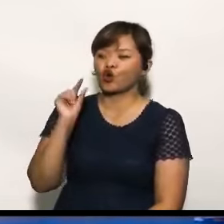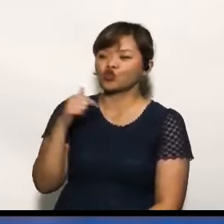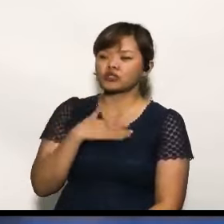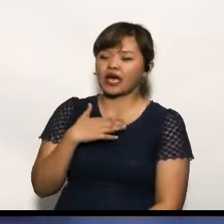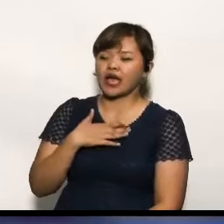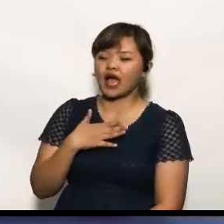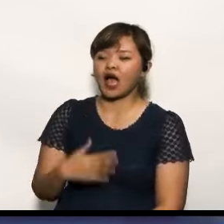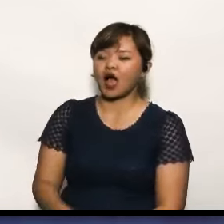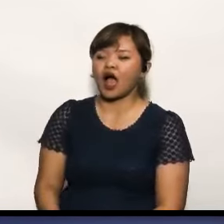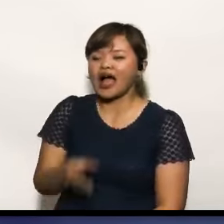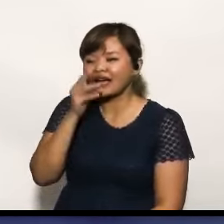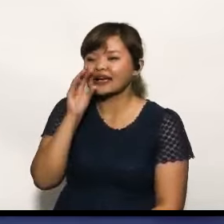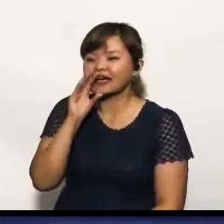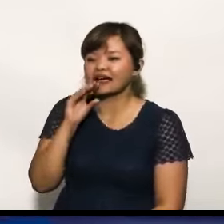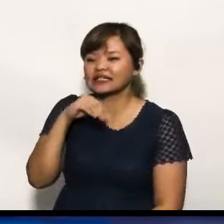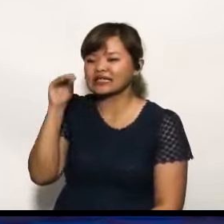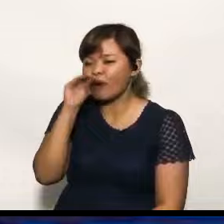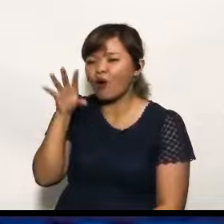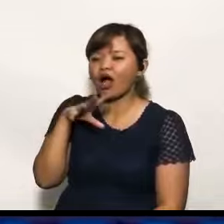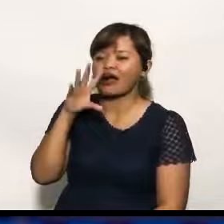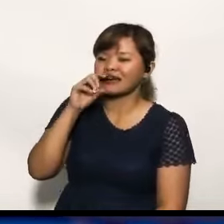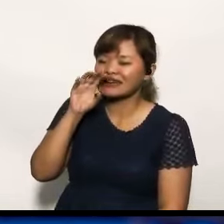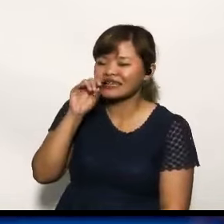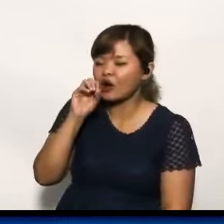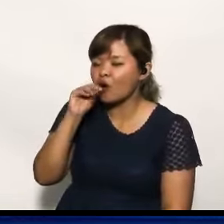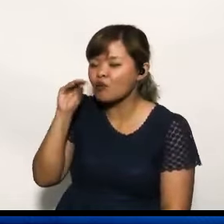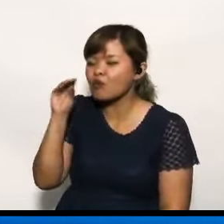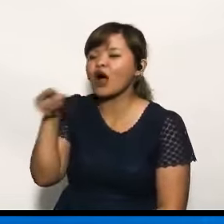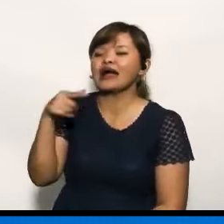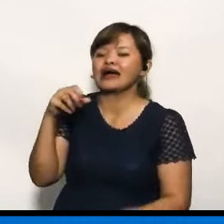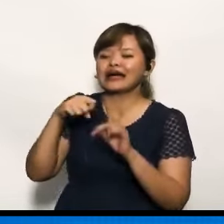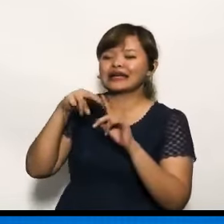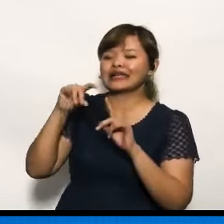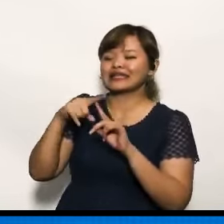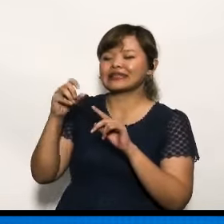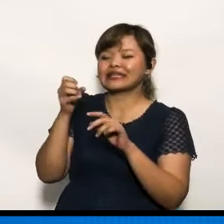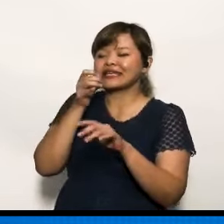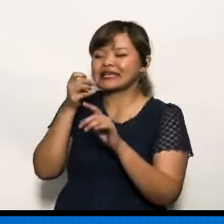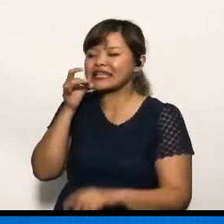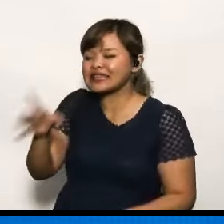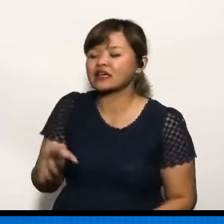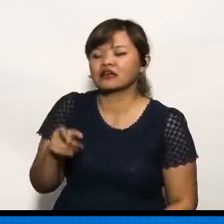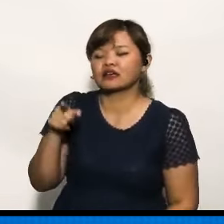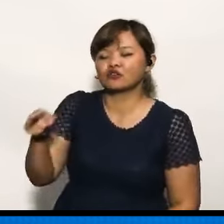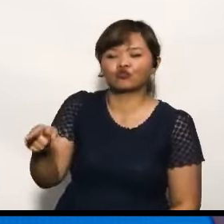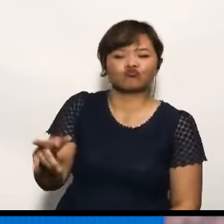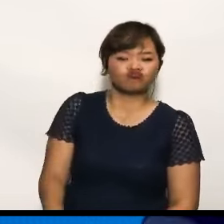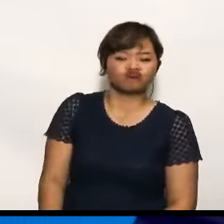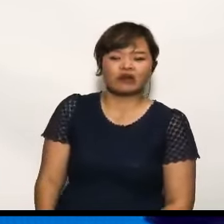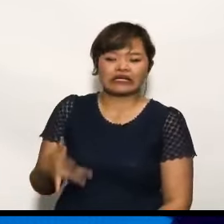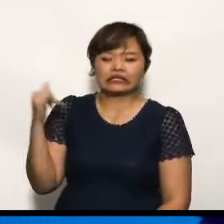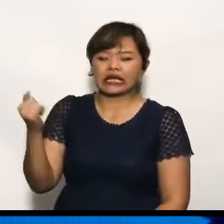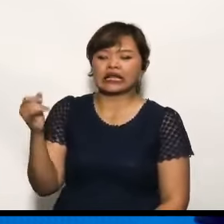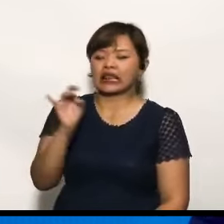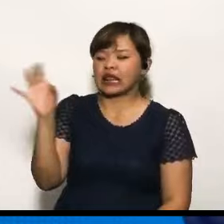Buat saya, kritik itu bukan hal yang jelek. But perlu saudara ketahui, yang bayar itu saudara